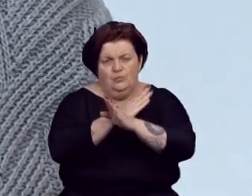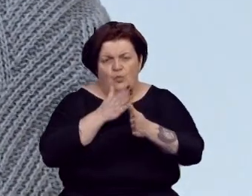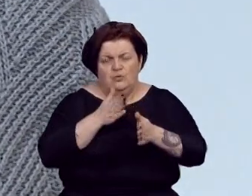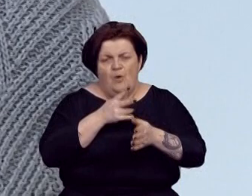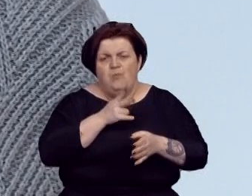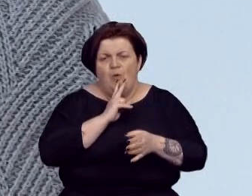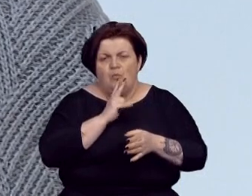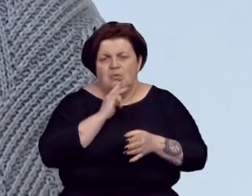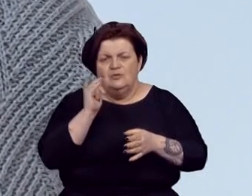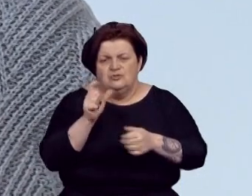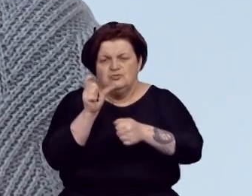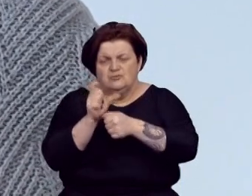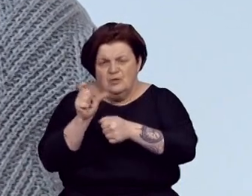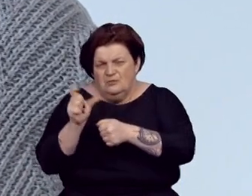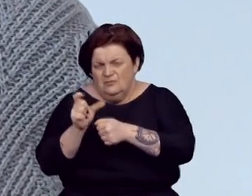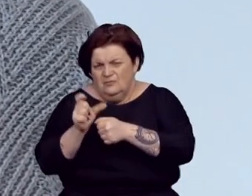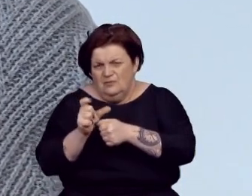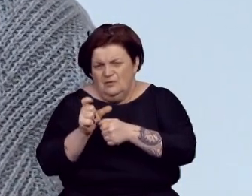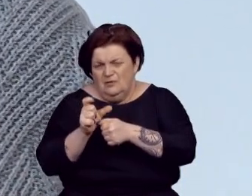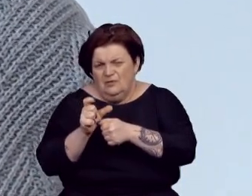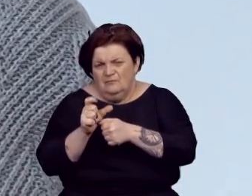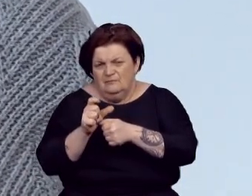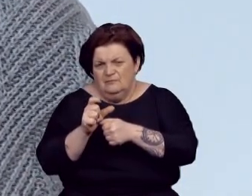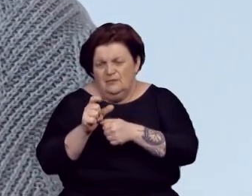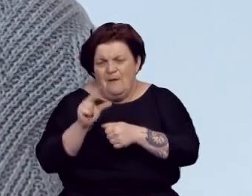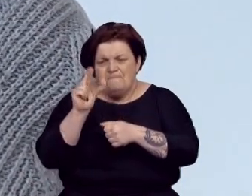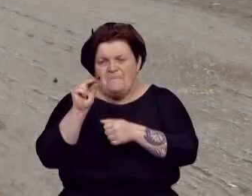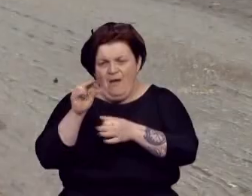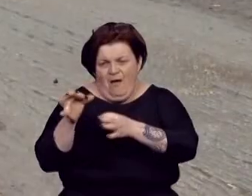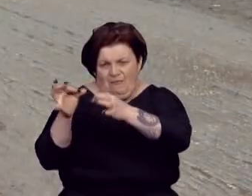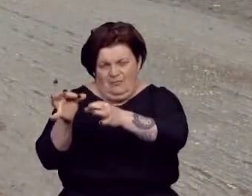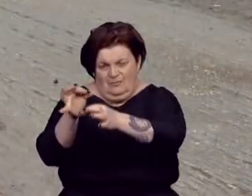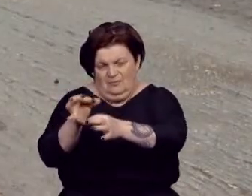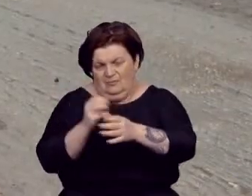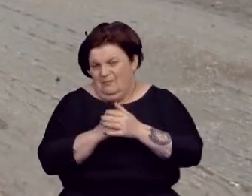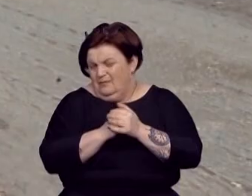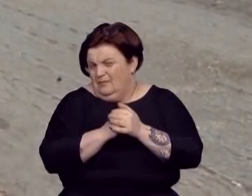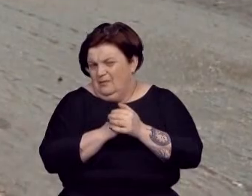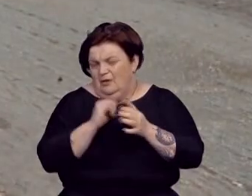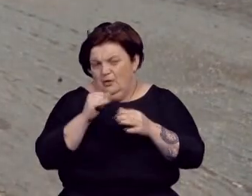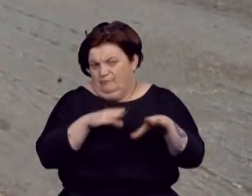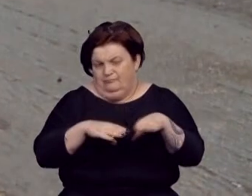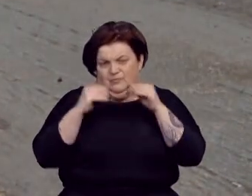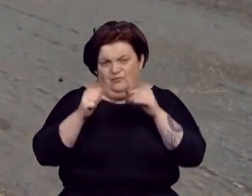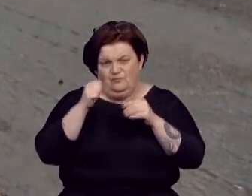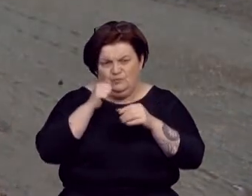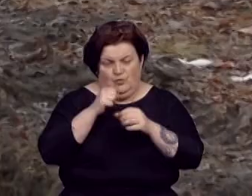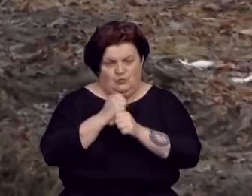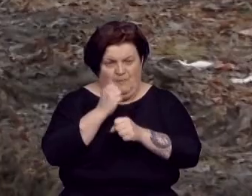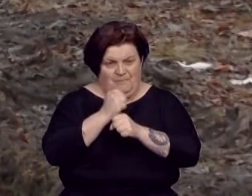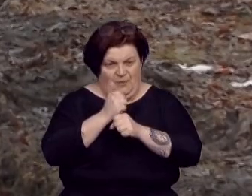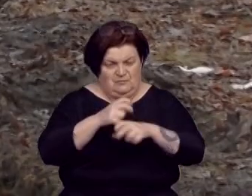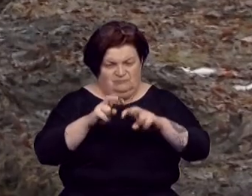ulicą Południową oraz na części jezdni przy parkingach I od wczoraj rozpoczął